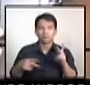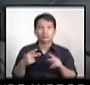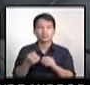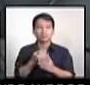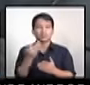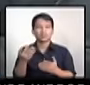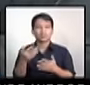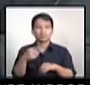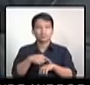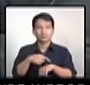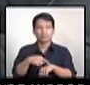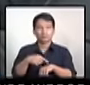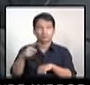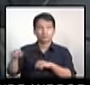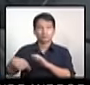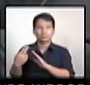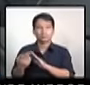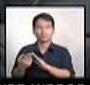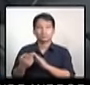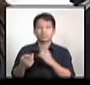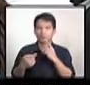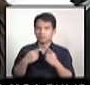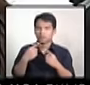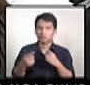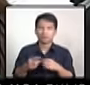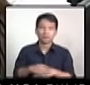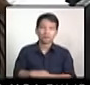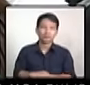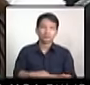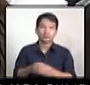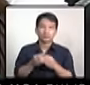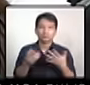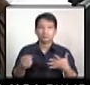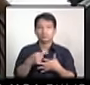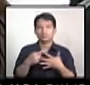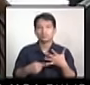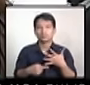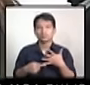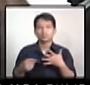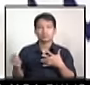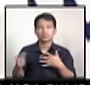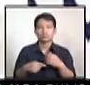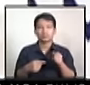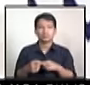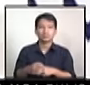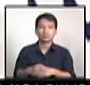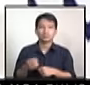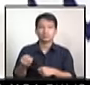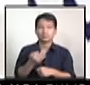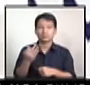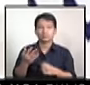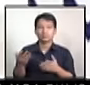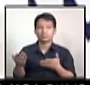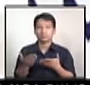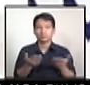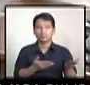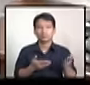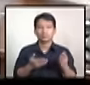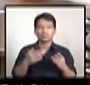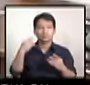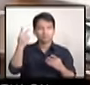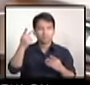ang ilalaang oras sa bawat kandidato para magsalita, ang dami ng taga-suporta na pwedeng isama at kung pwede bang maglagay ng